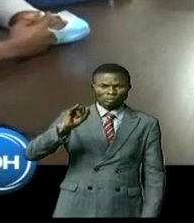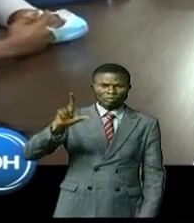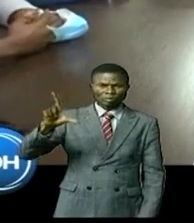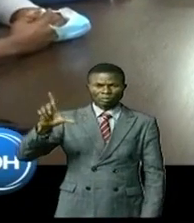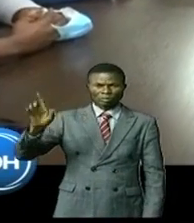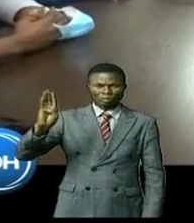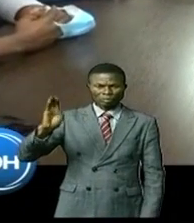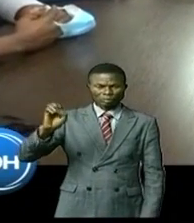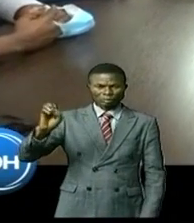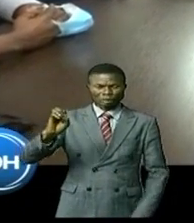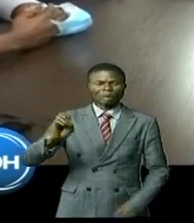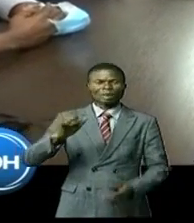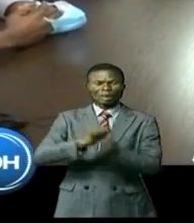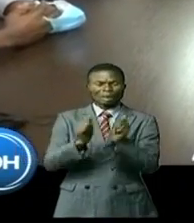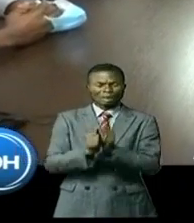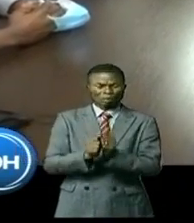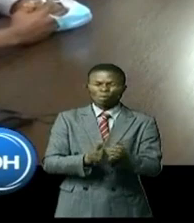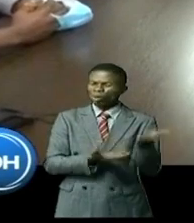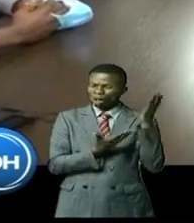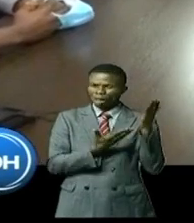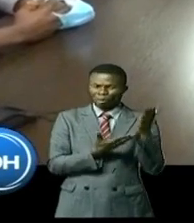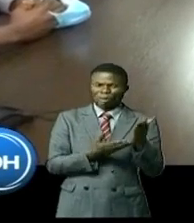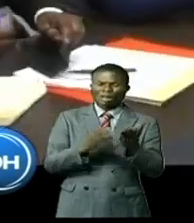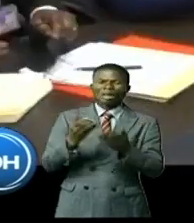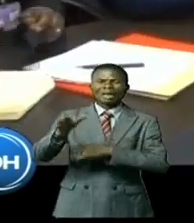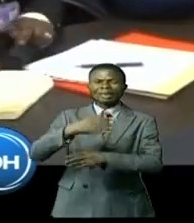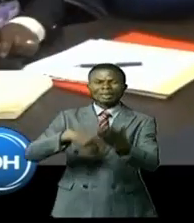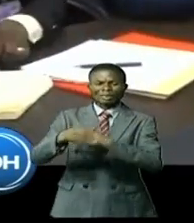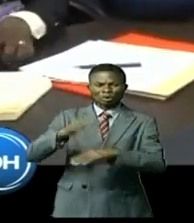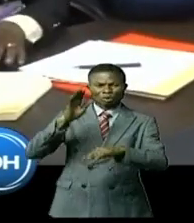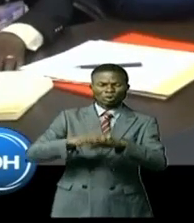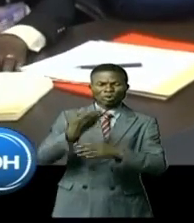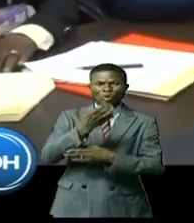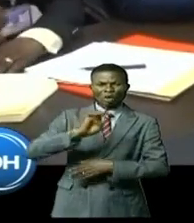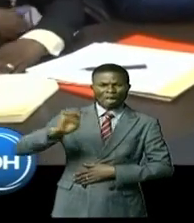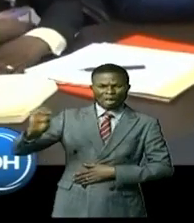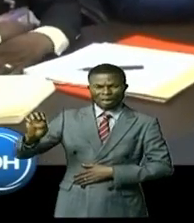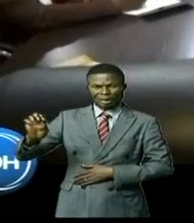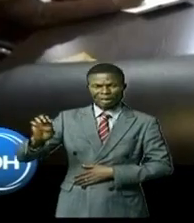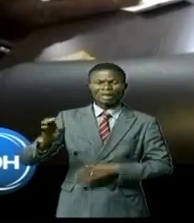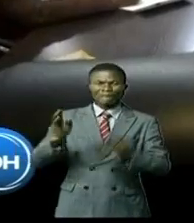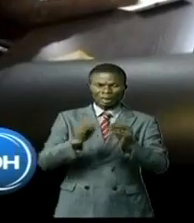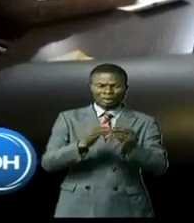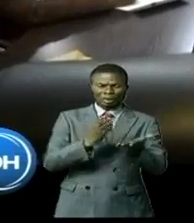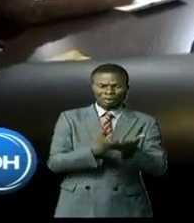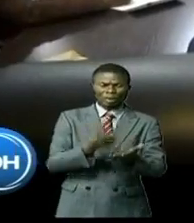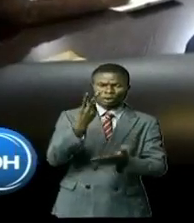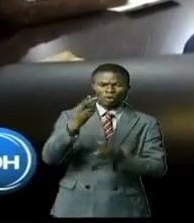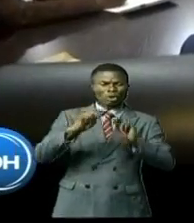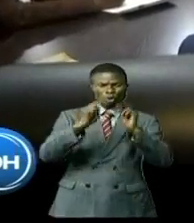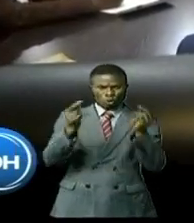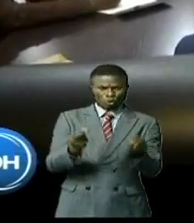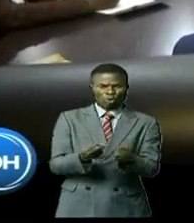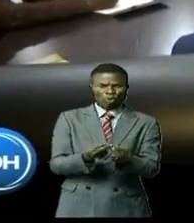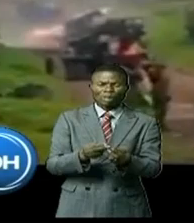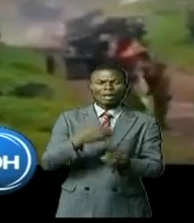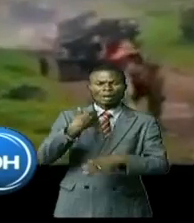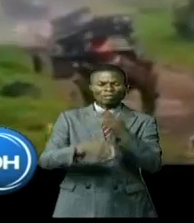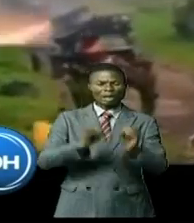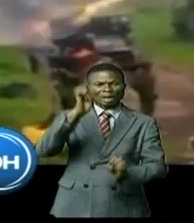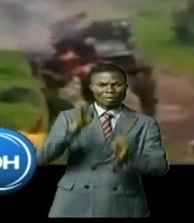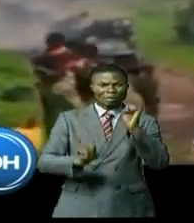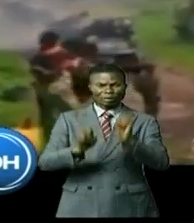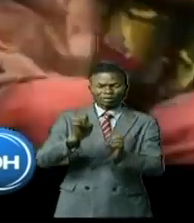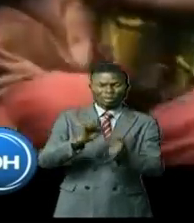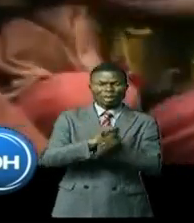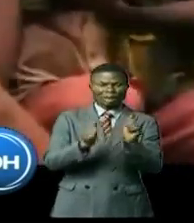sensible liée à l'insécurité qui prévaut dans cette partie du pays. Séance tenante, les deux parties ont aussi évalué l'état